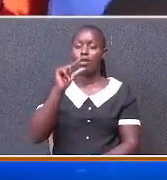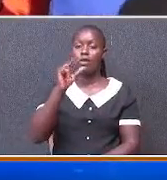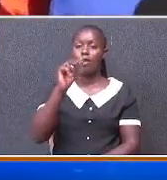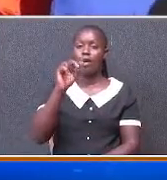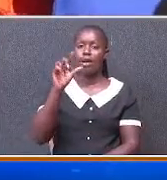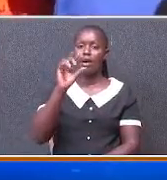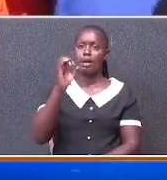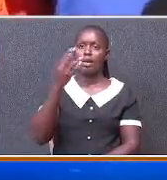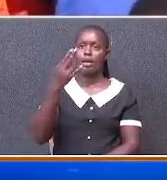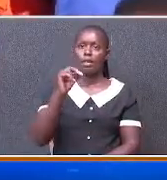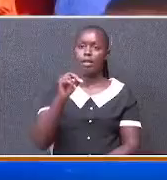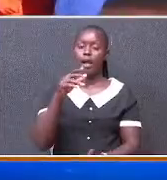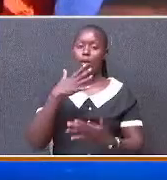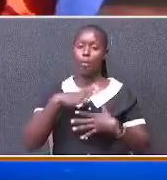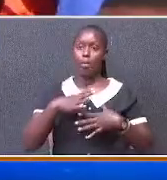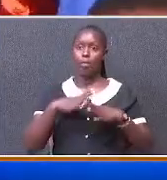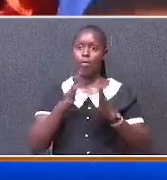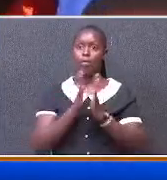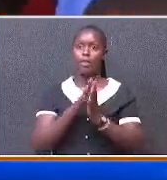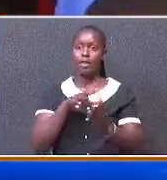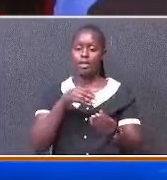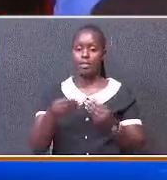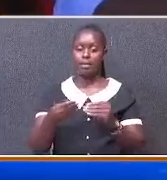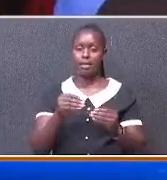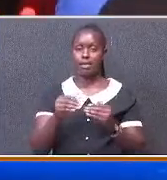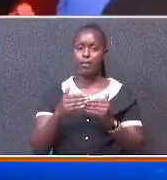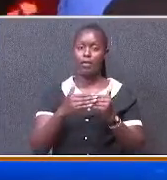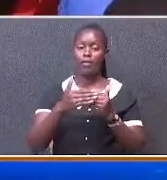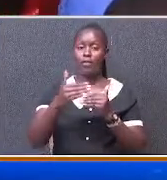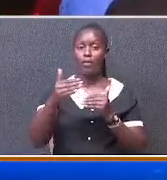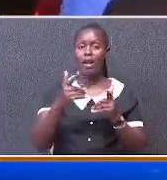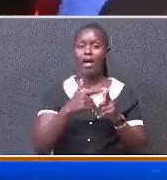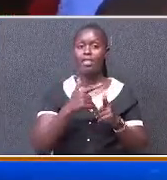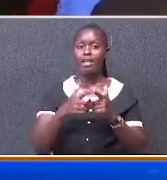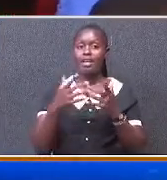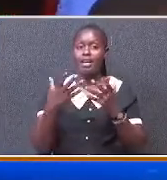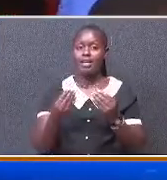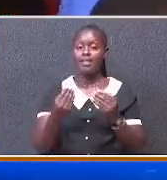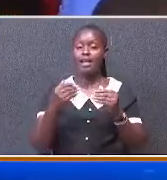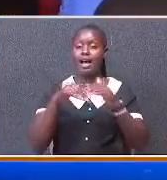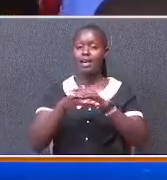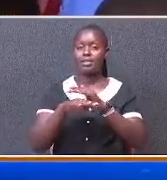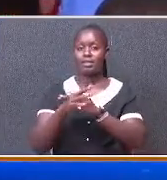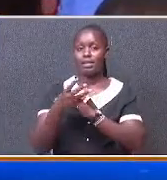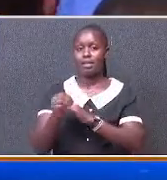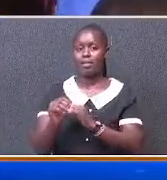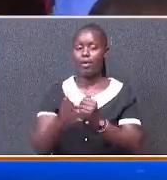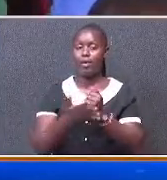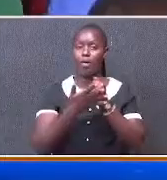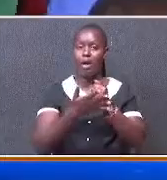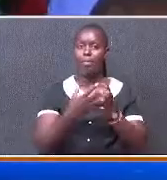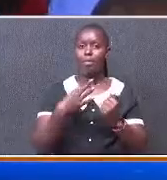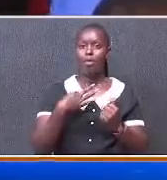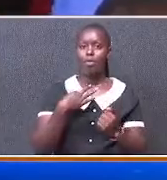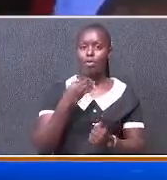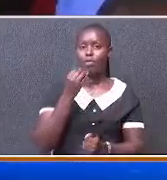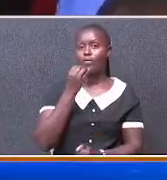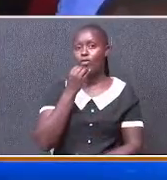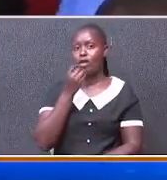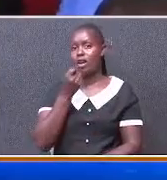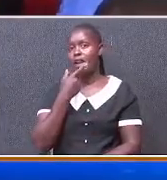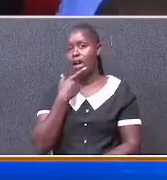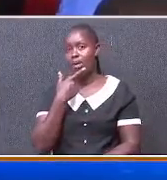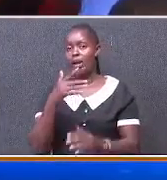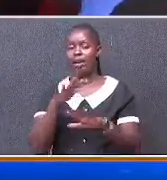disability, ili moving forward tutakuwa tunawafikia, tunawasaidia na nguo na chakula na madawa na